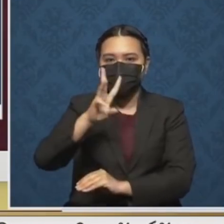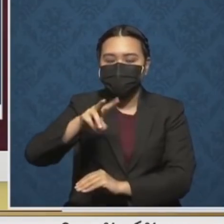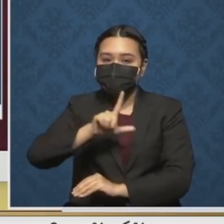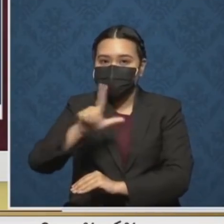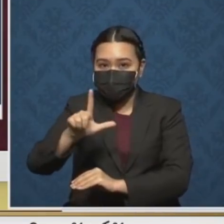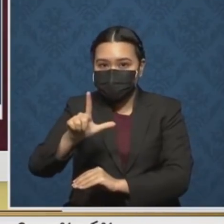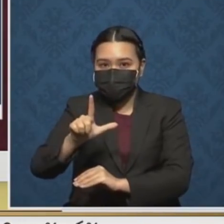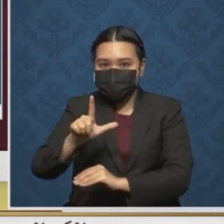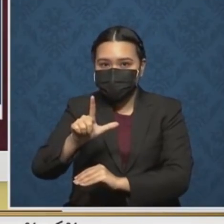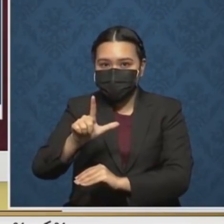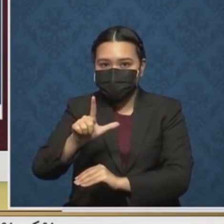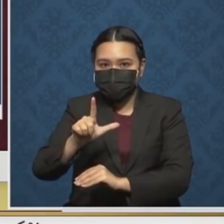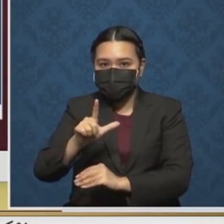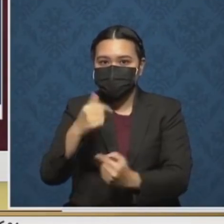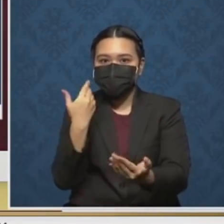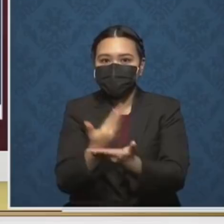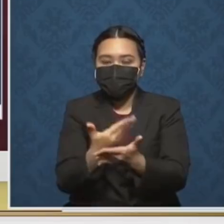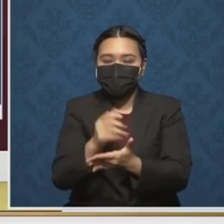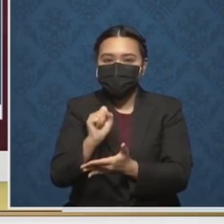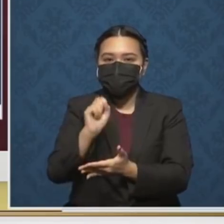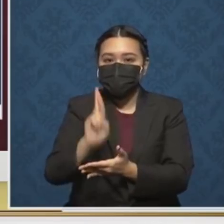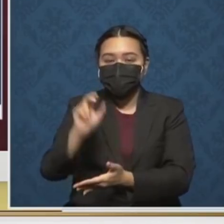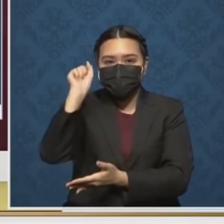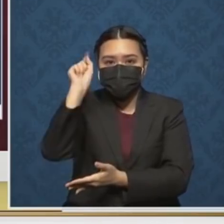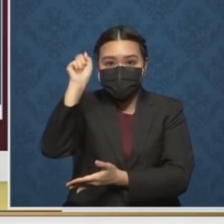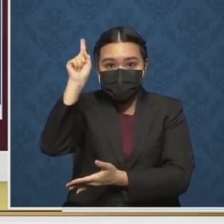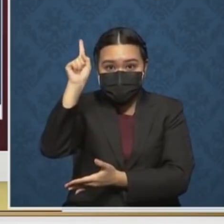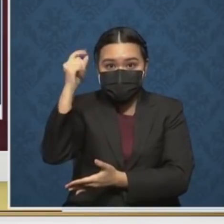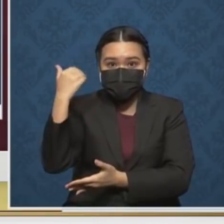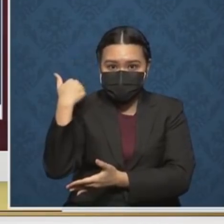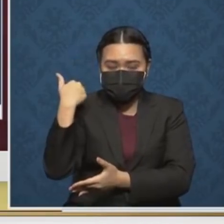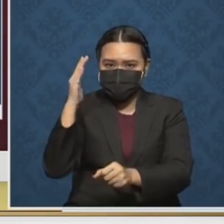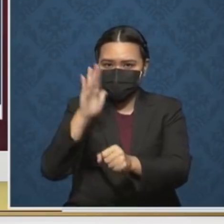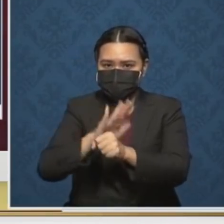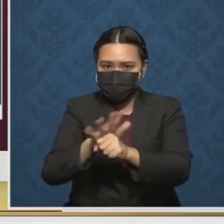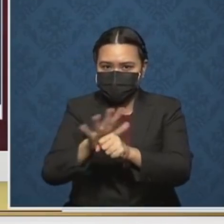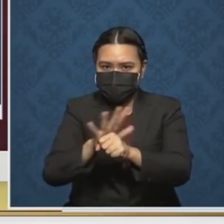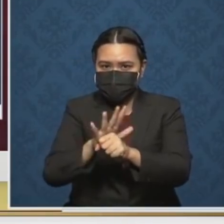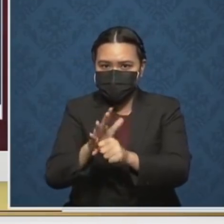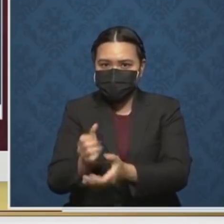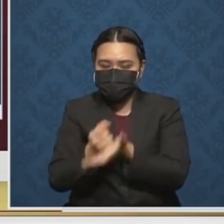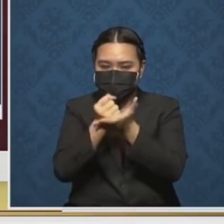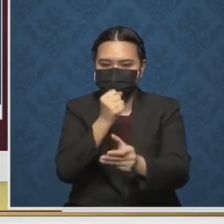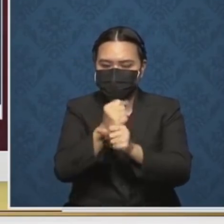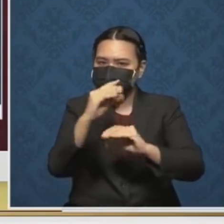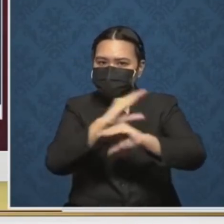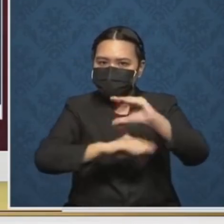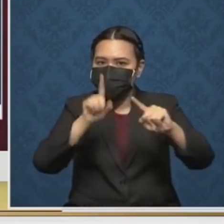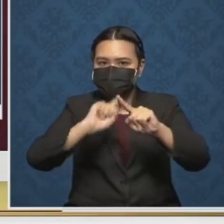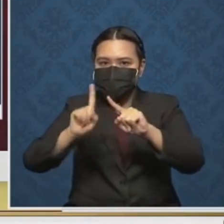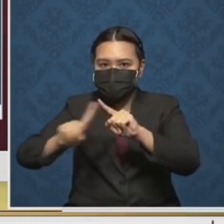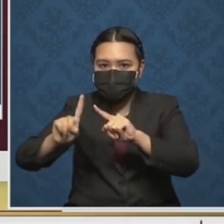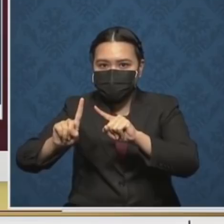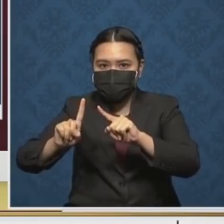าในส่วนของเงินสำรองฉุกเฉินก็จะสามารถมีพื้นที่มากพอที่จะนำไปใช้ทำโครงการอะไรก็ได้ที่